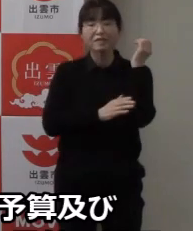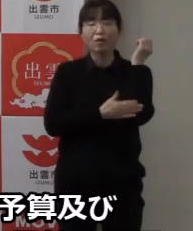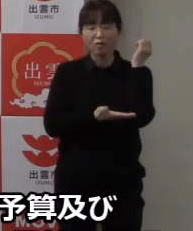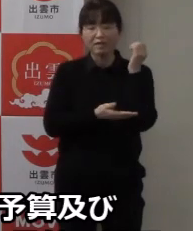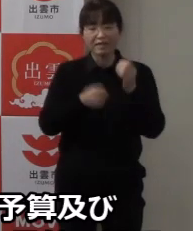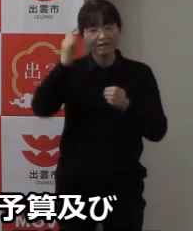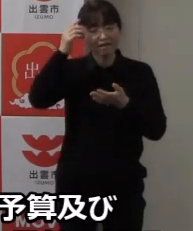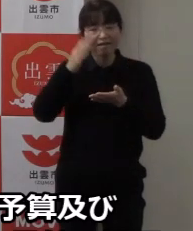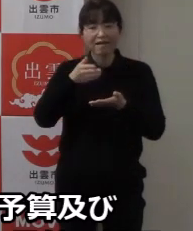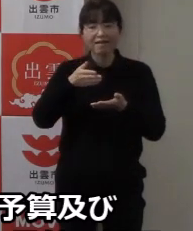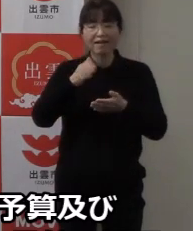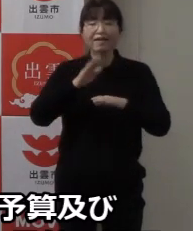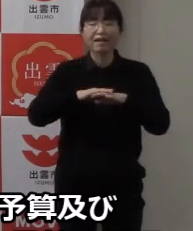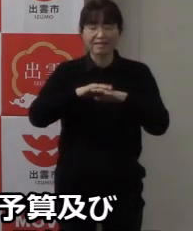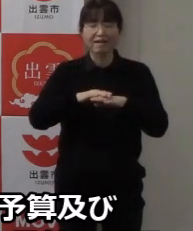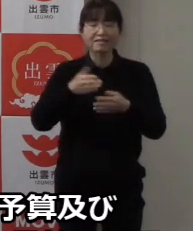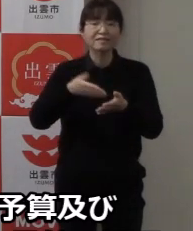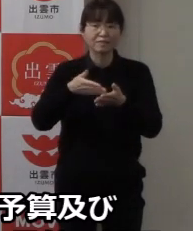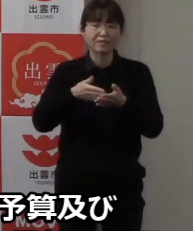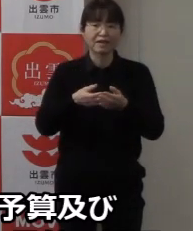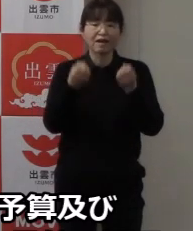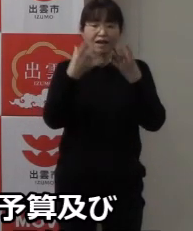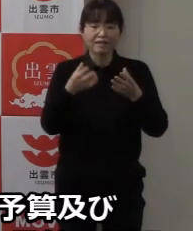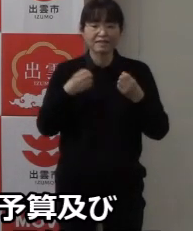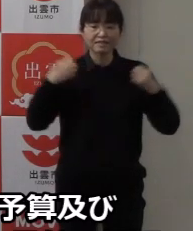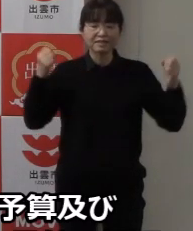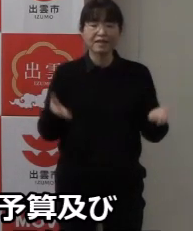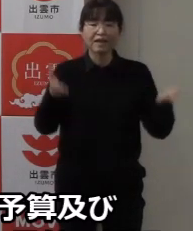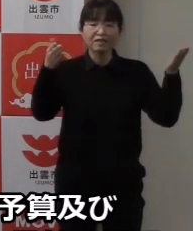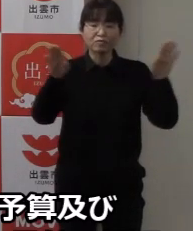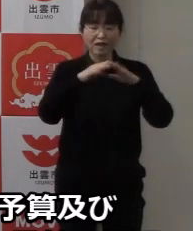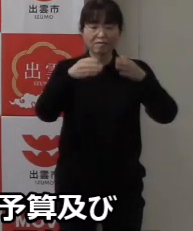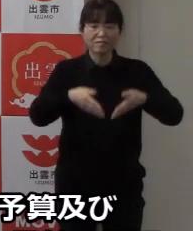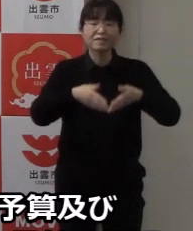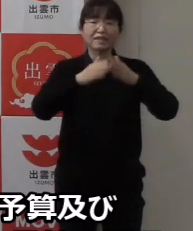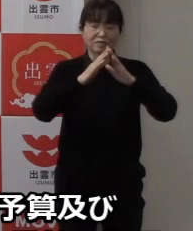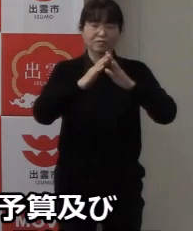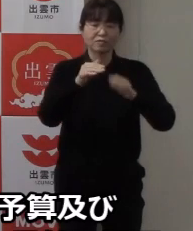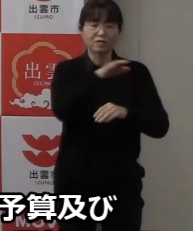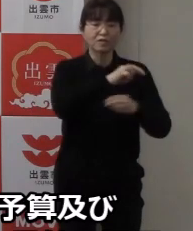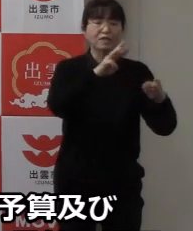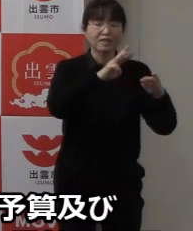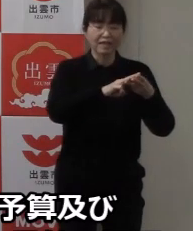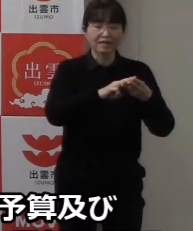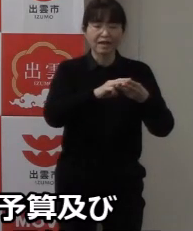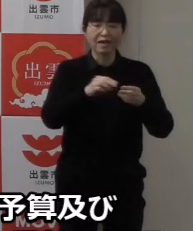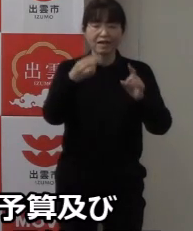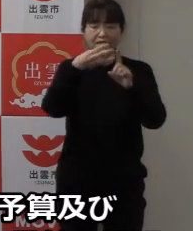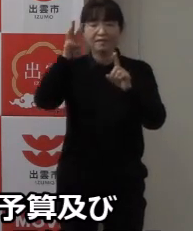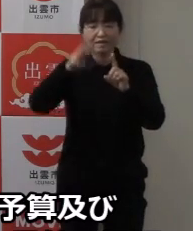、新体育館の建設だったりとか、平田氷川の行政セン